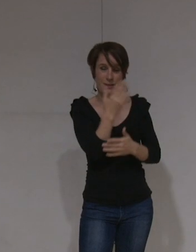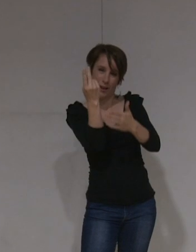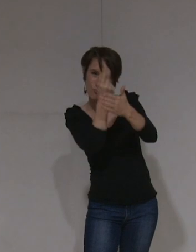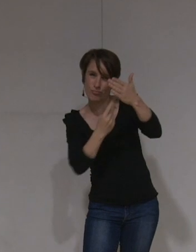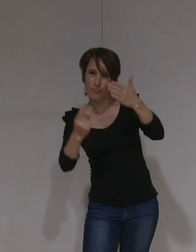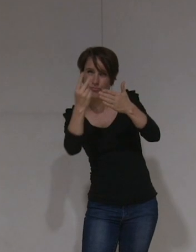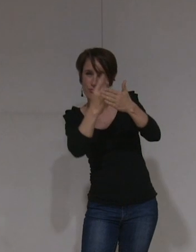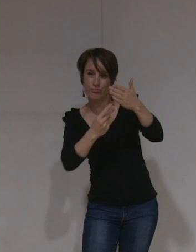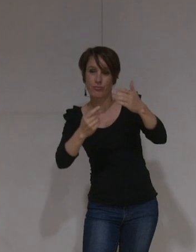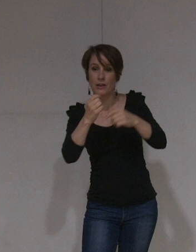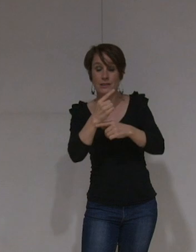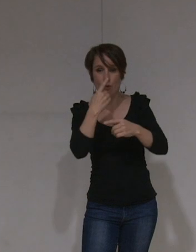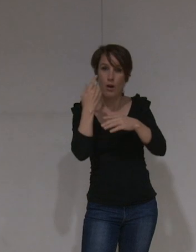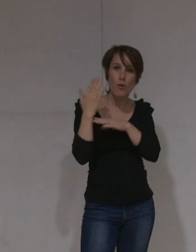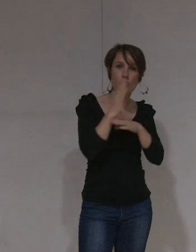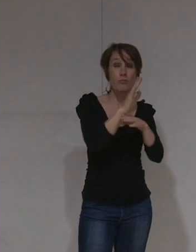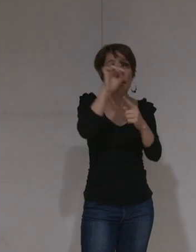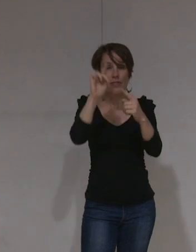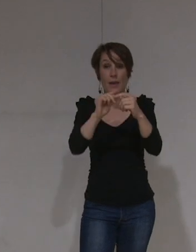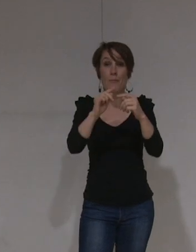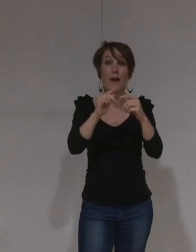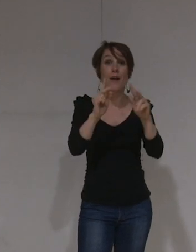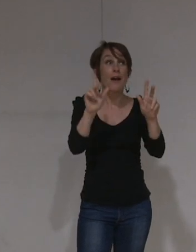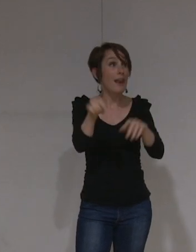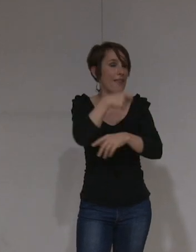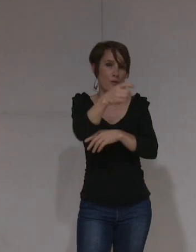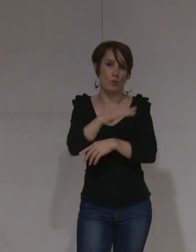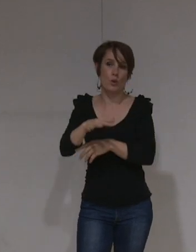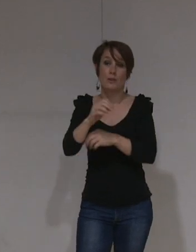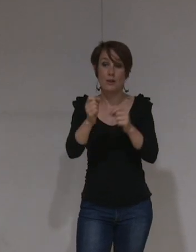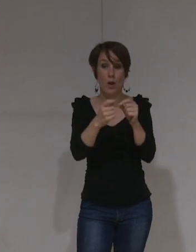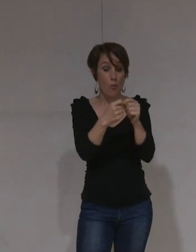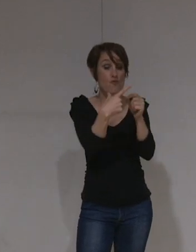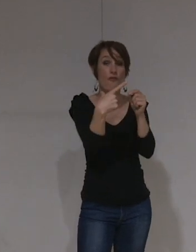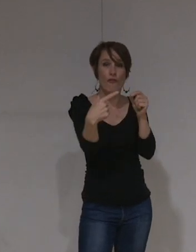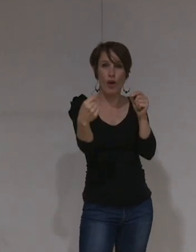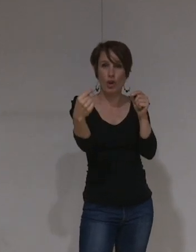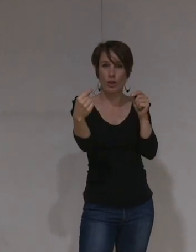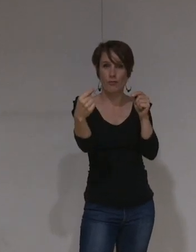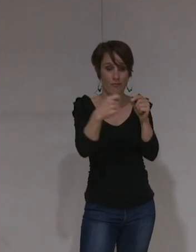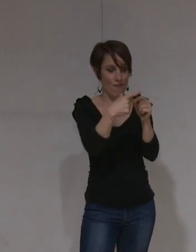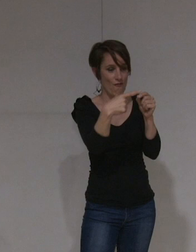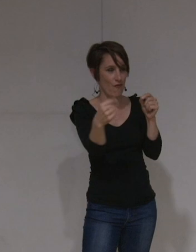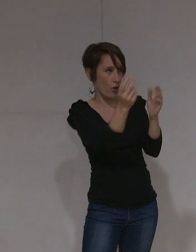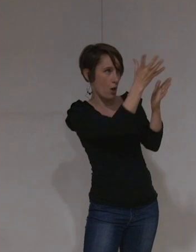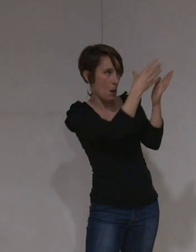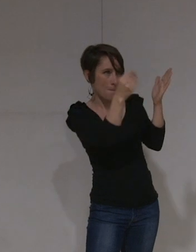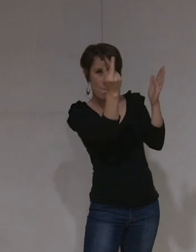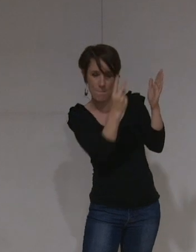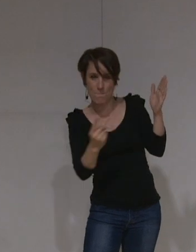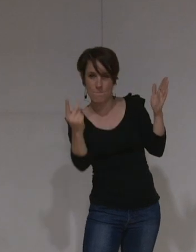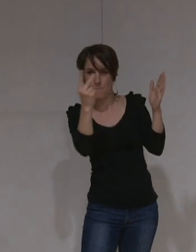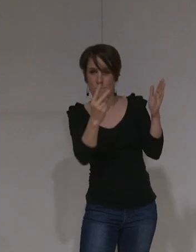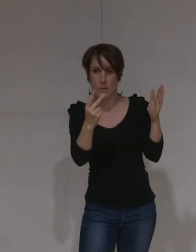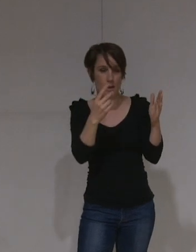hein donc ici vous avez une sorte de de feuille comme ça extrêmement riche et en fait il va dessiner des herbes il va